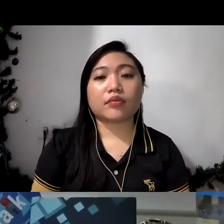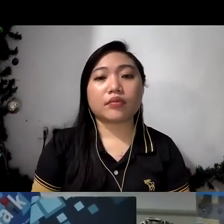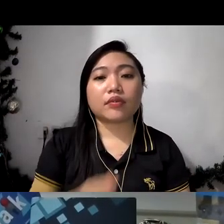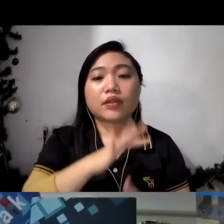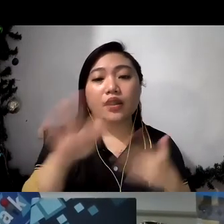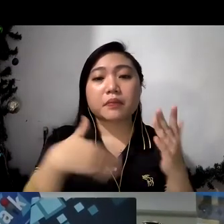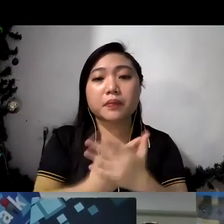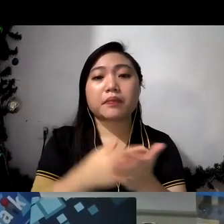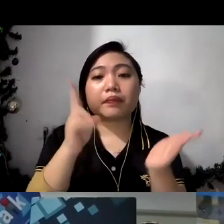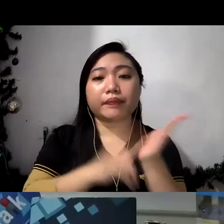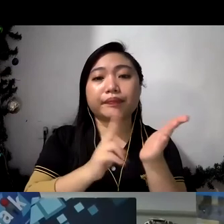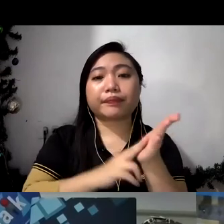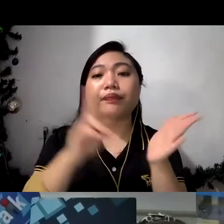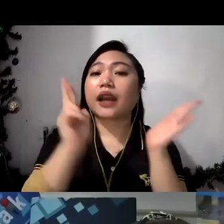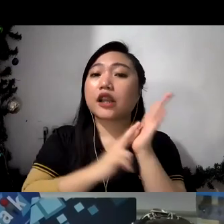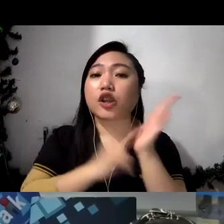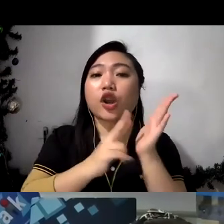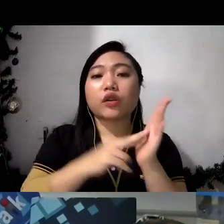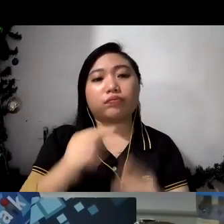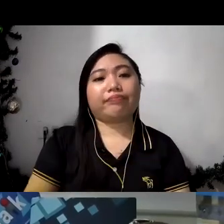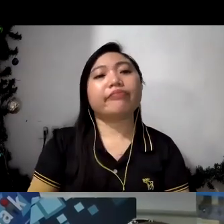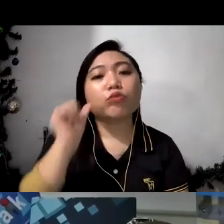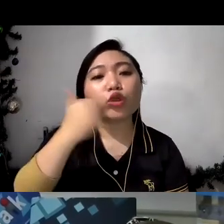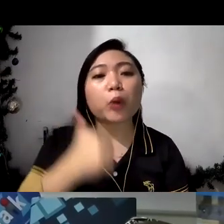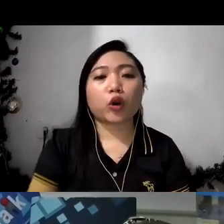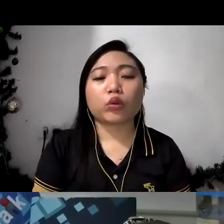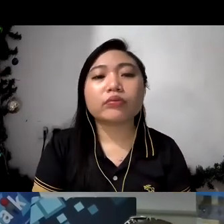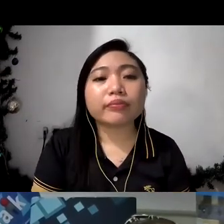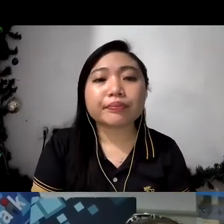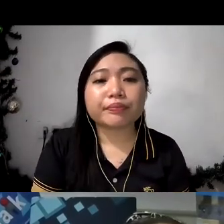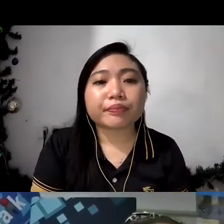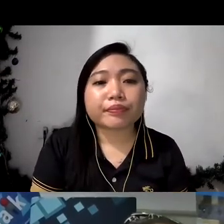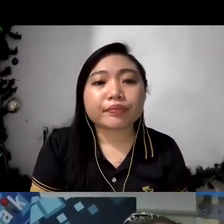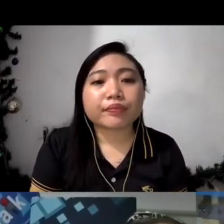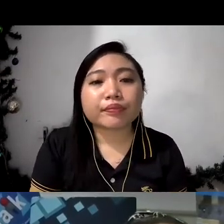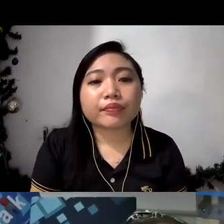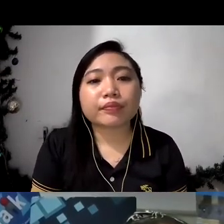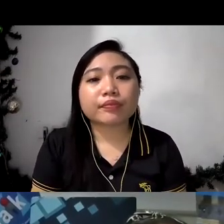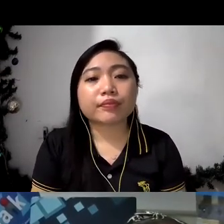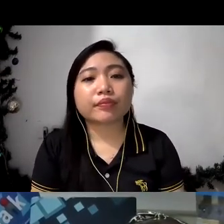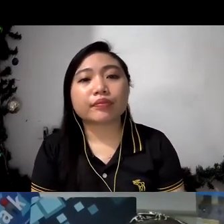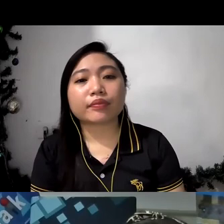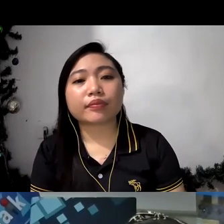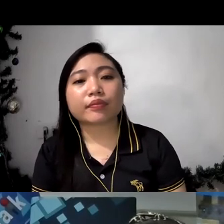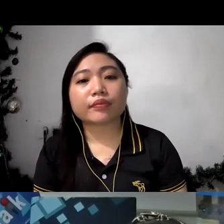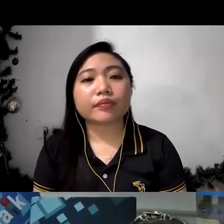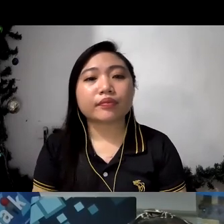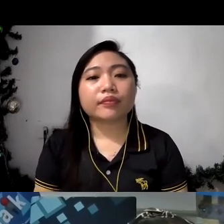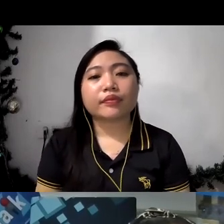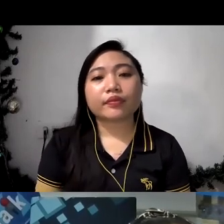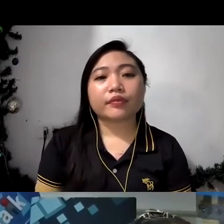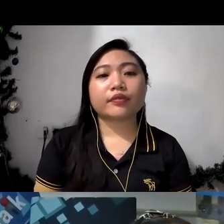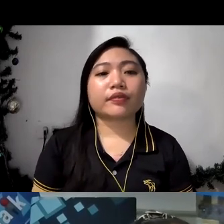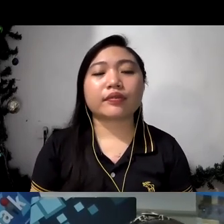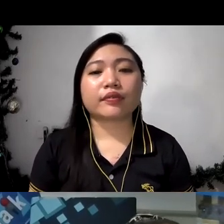Sa lahat po ng mga nag-register for tomorrow's session. Ayun po. Okay, thank you so much. Pakisabi na